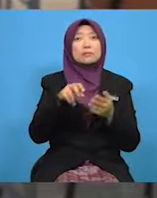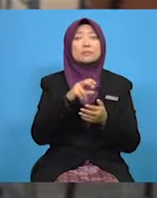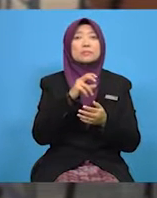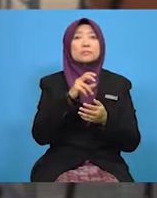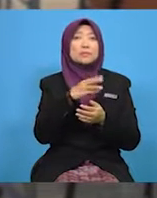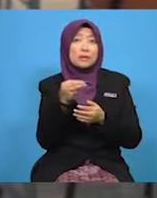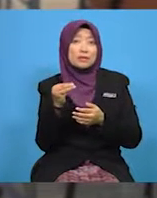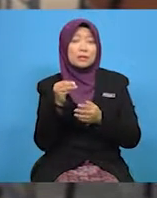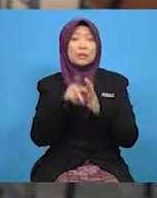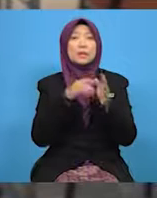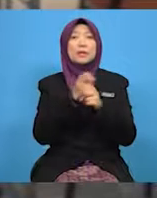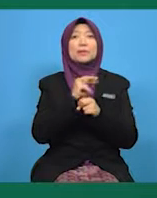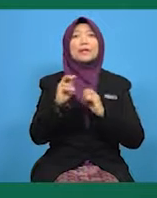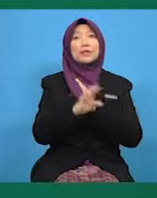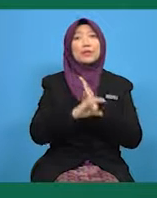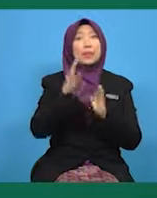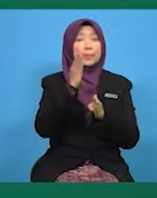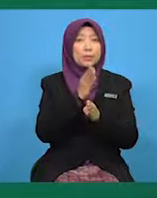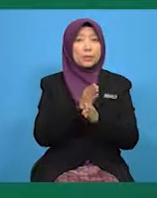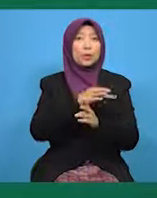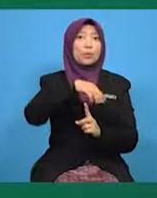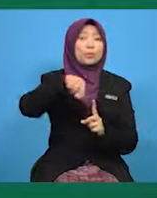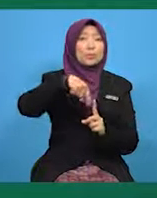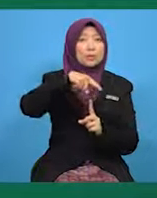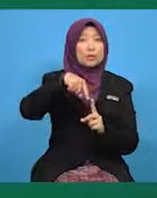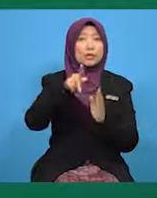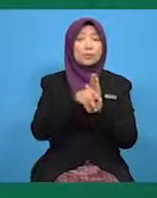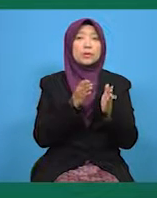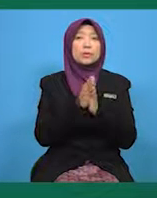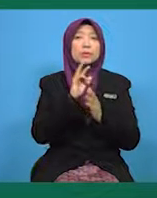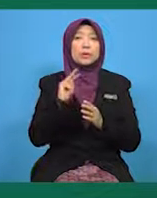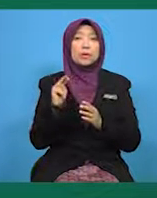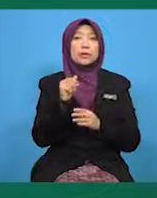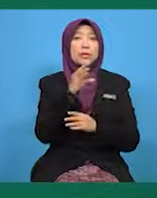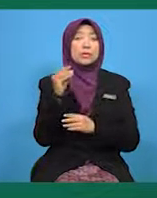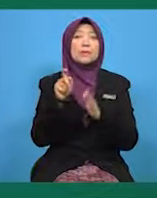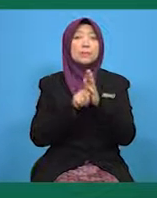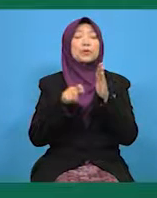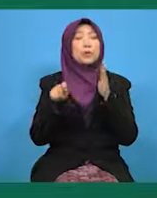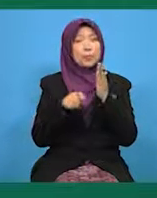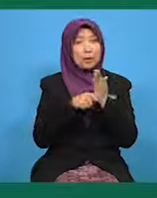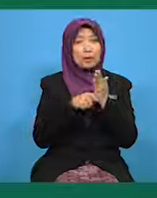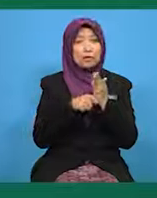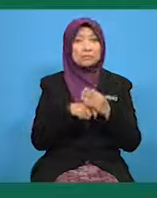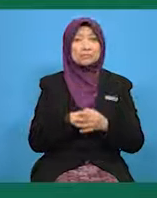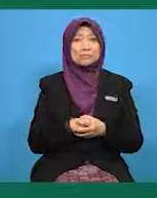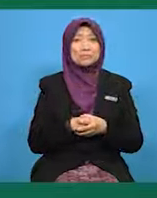dan pendapatan negara benar apabila permintaan aggregate bertambah.